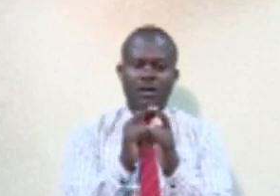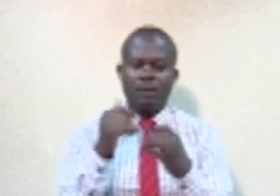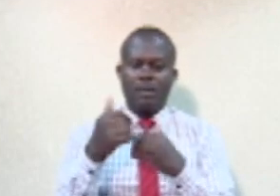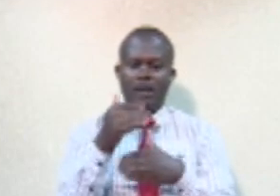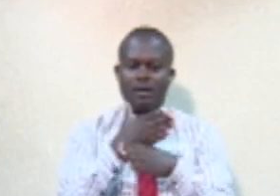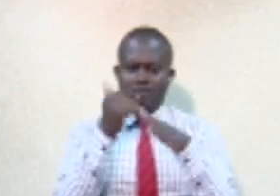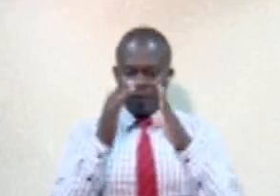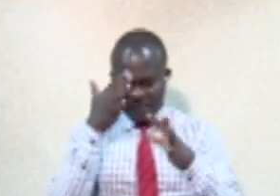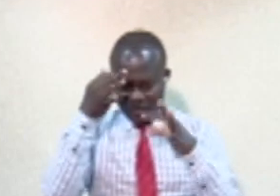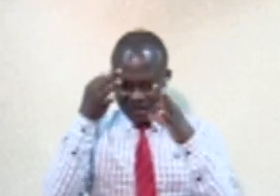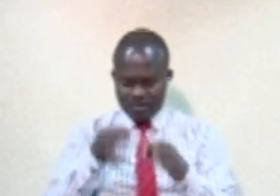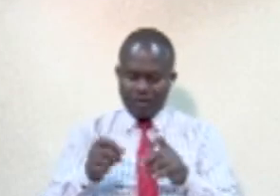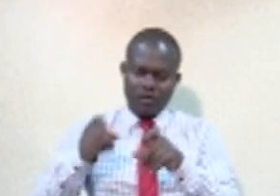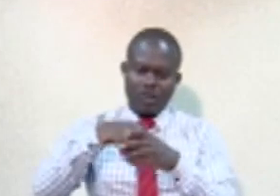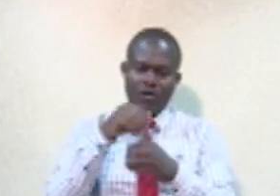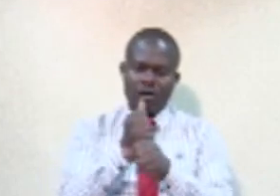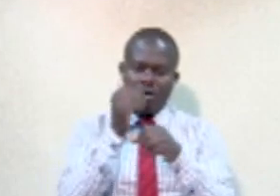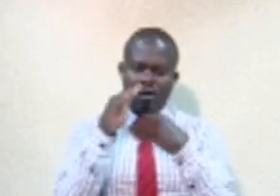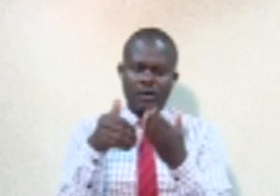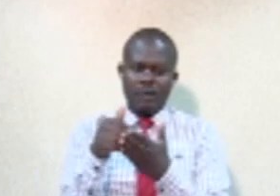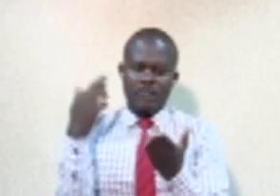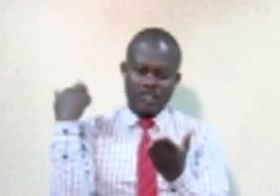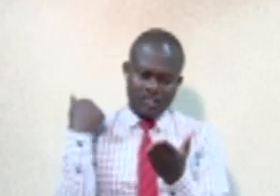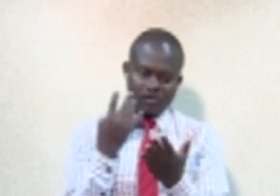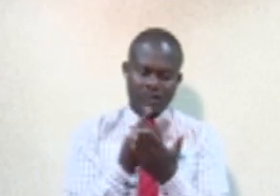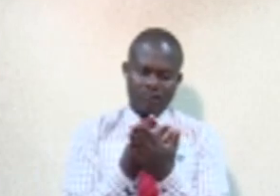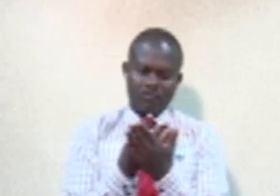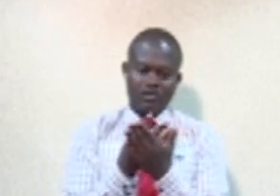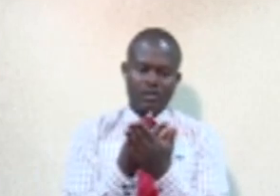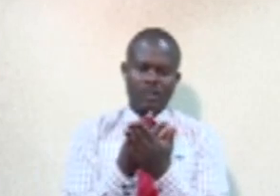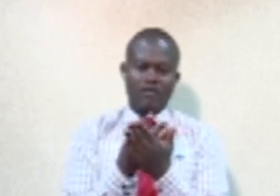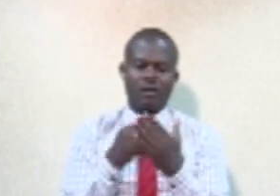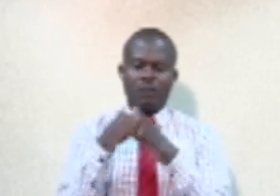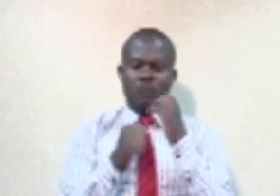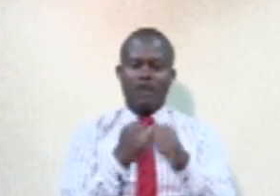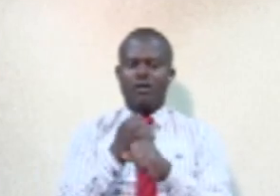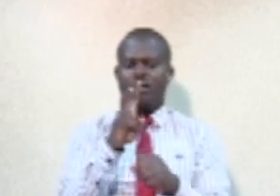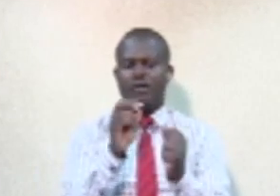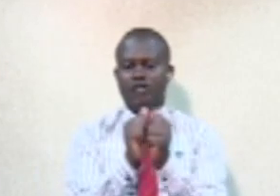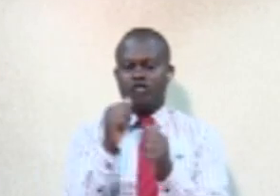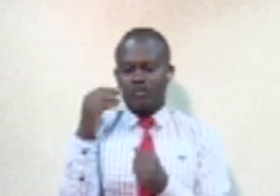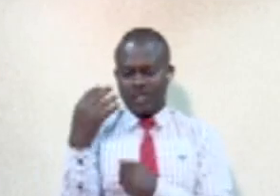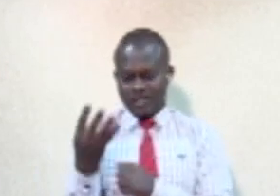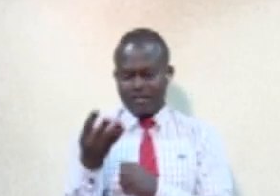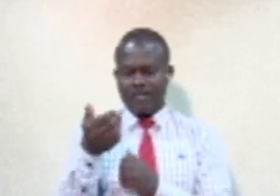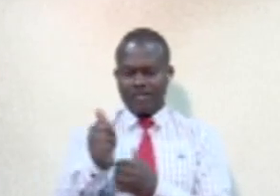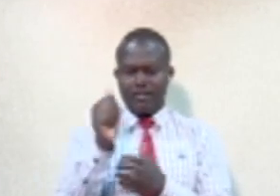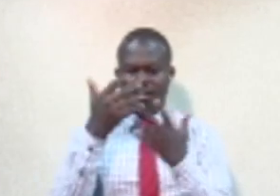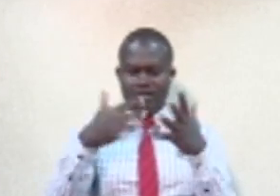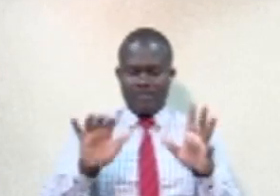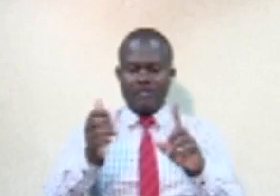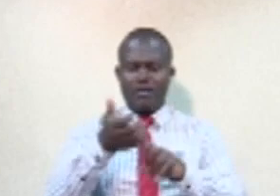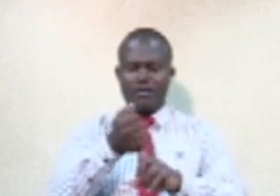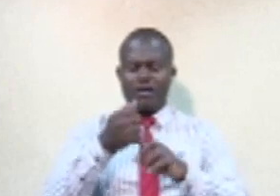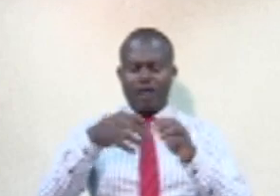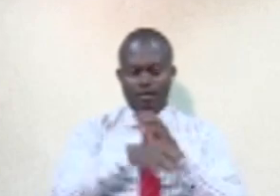yafashe icyemezo cyo kongeraho abakozi b'urwego rw'igihugu rushinzwe imfungwa n'abagororwa mu mwaka wa 2014 iri hahiro ryari rimaze kugira